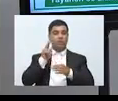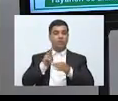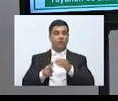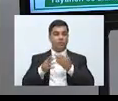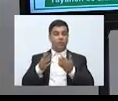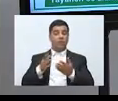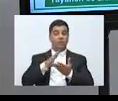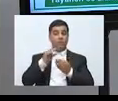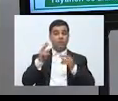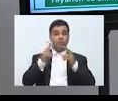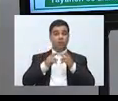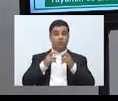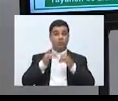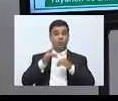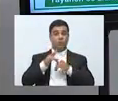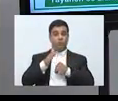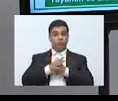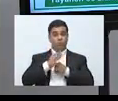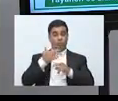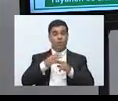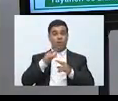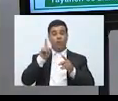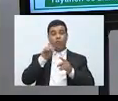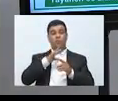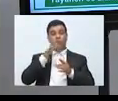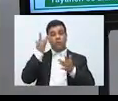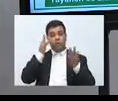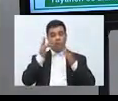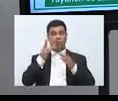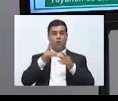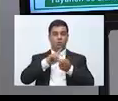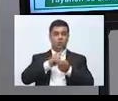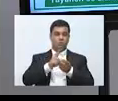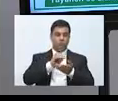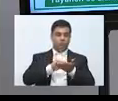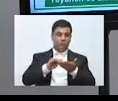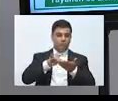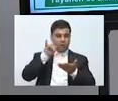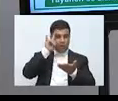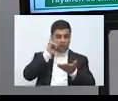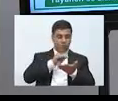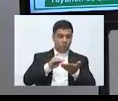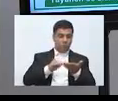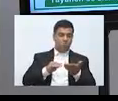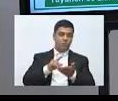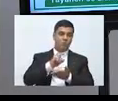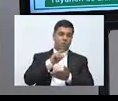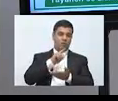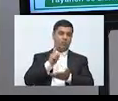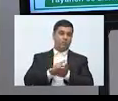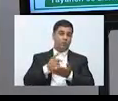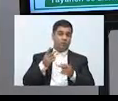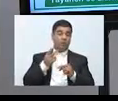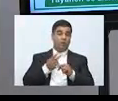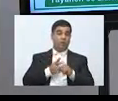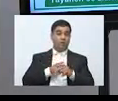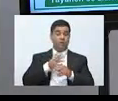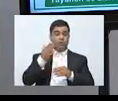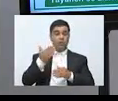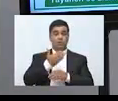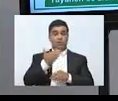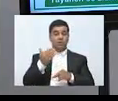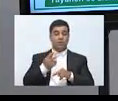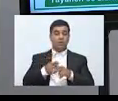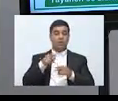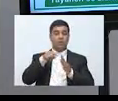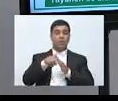Текшіріп көрген болсаңыз, агар хаталарыңыз болса, хаталарыны тоғырлап язын. Енді сізлерге таян